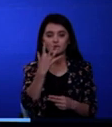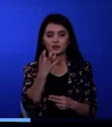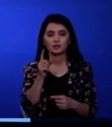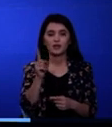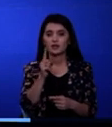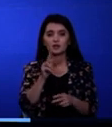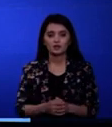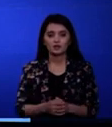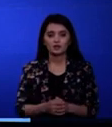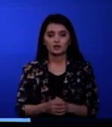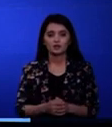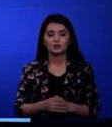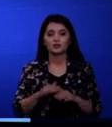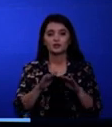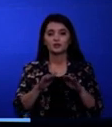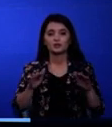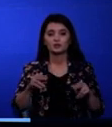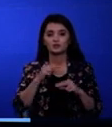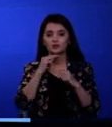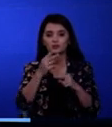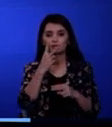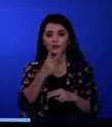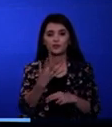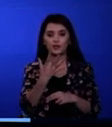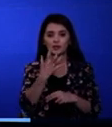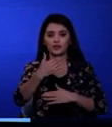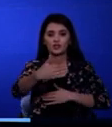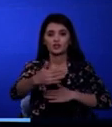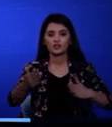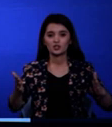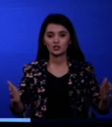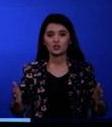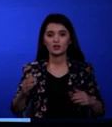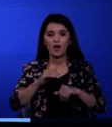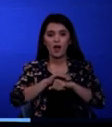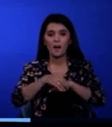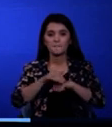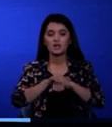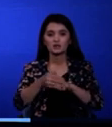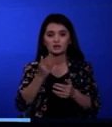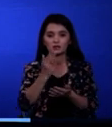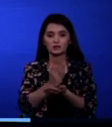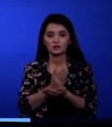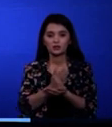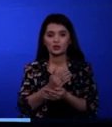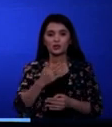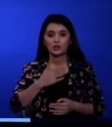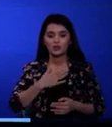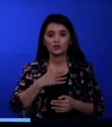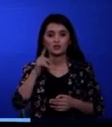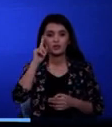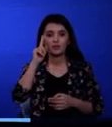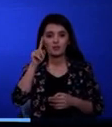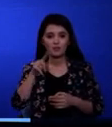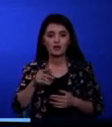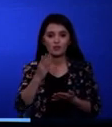nima tasvirlangan? Demak, aziz o'quvchilar, rasmda yashiklarda apelsinlar tasvirlangan. Bizga ma'lum